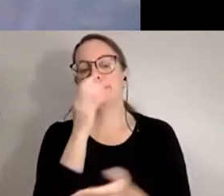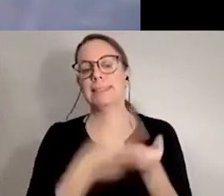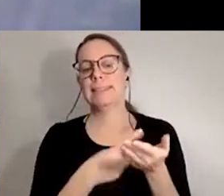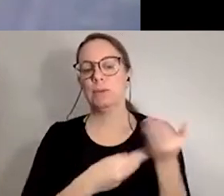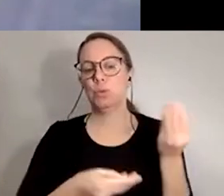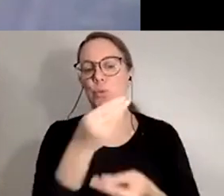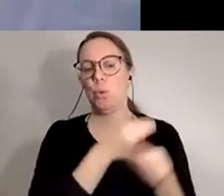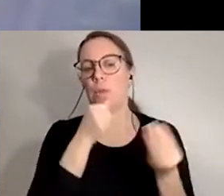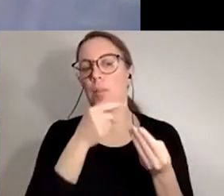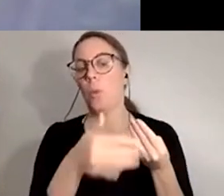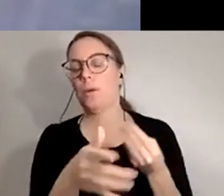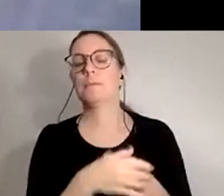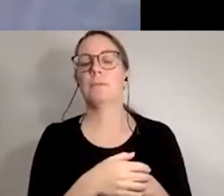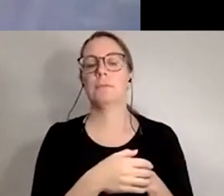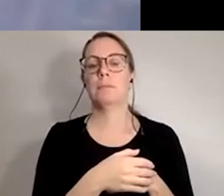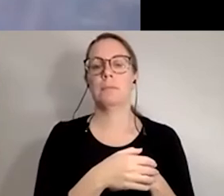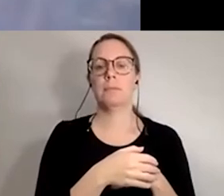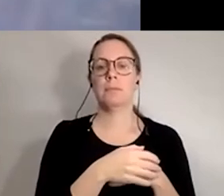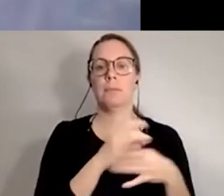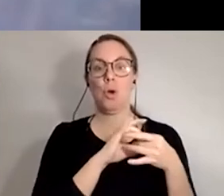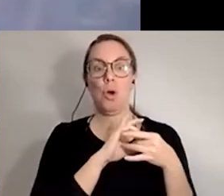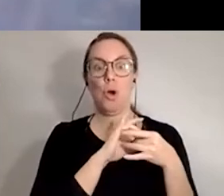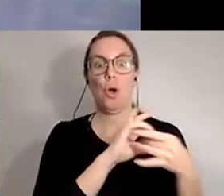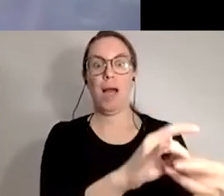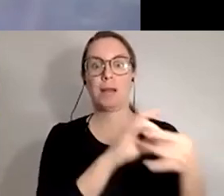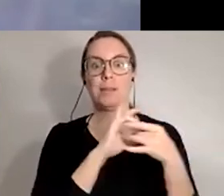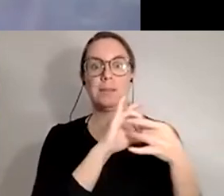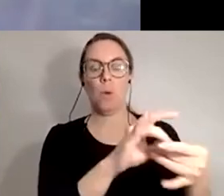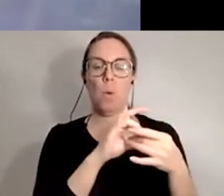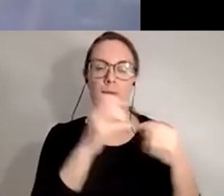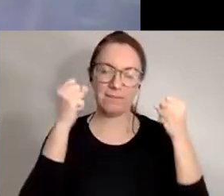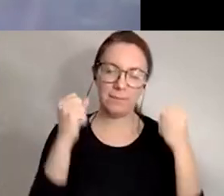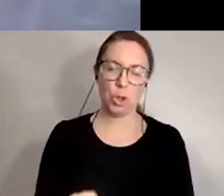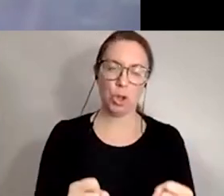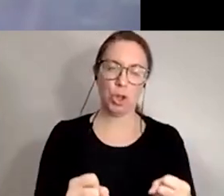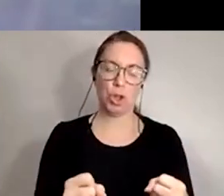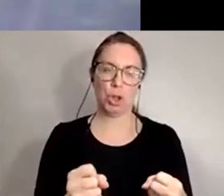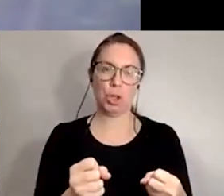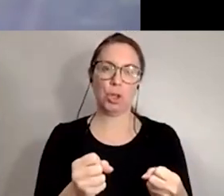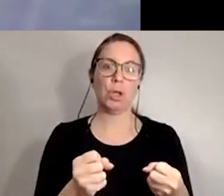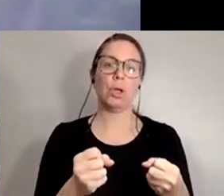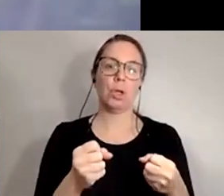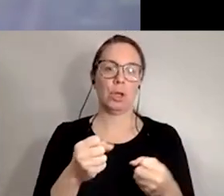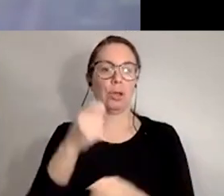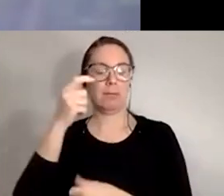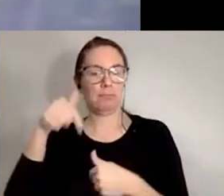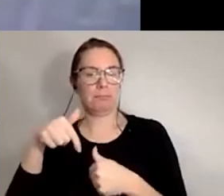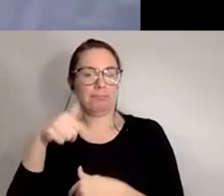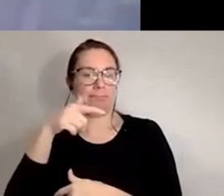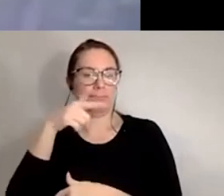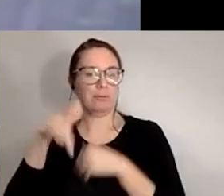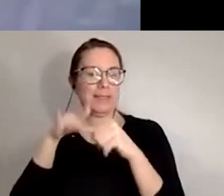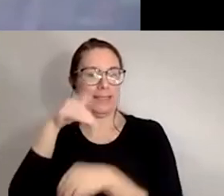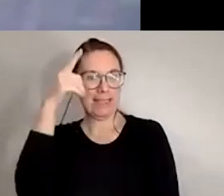multiforme que nous entretenons, donc à Lyon 2, avec vous, à l'UQAM. J'ai eu le